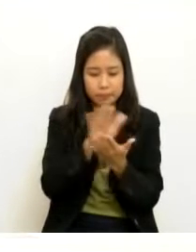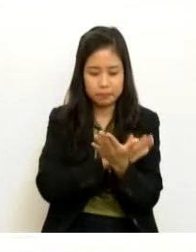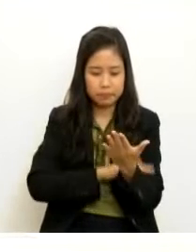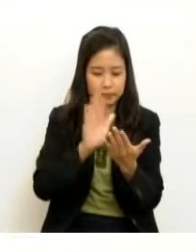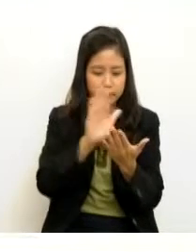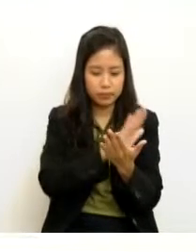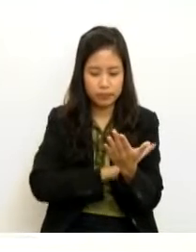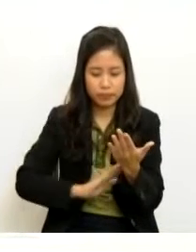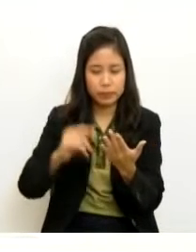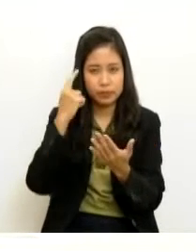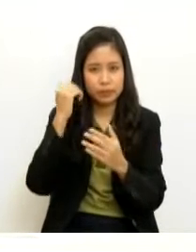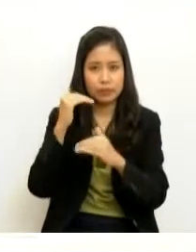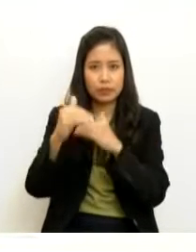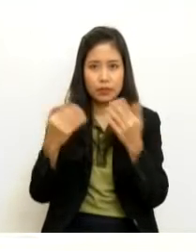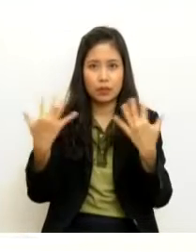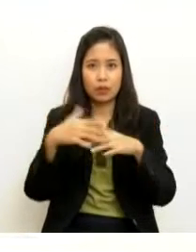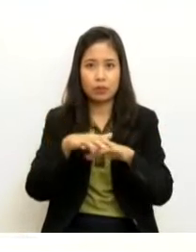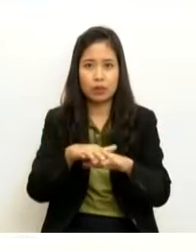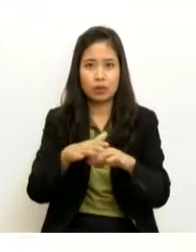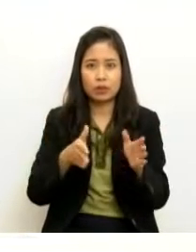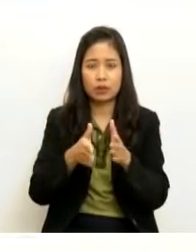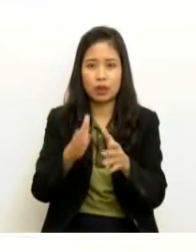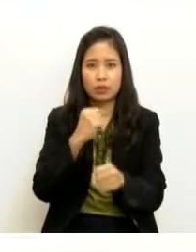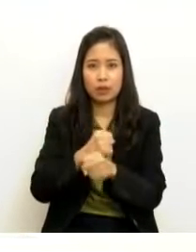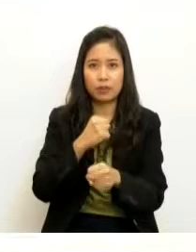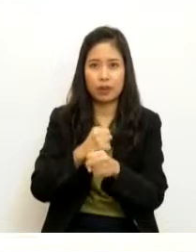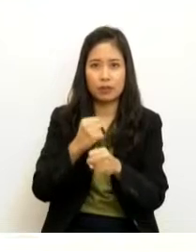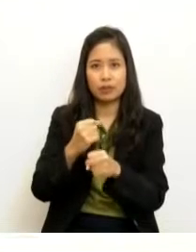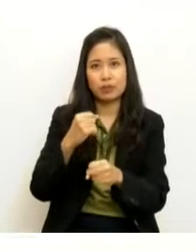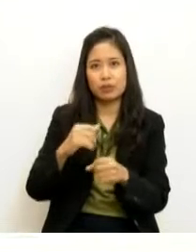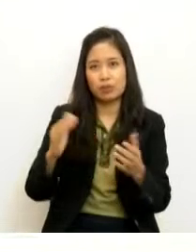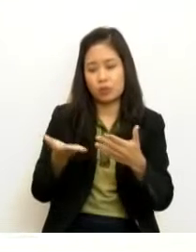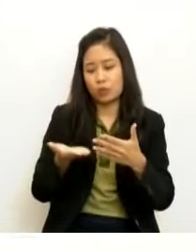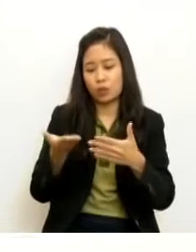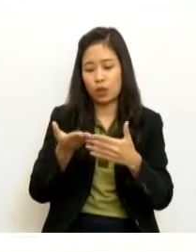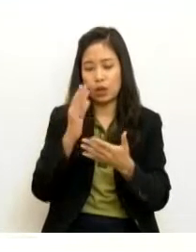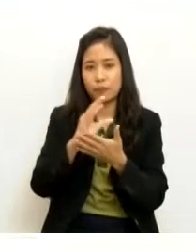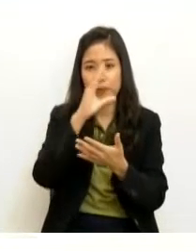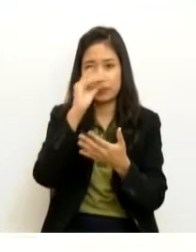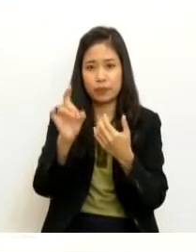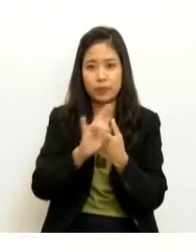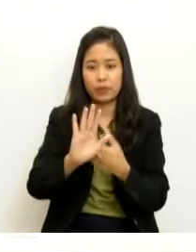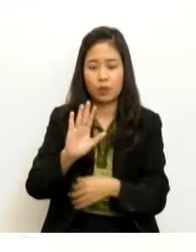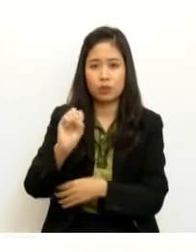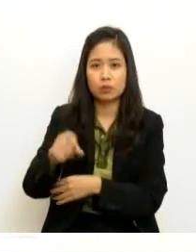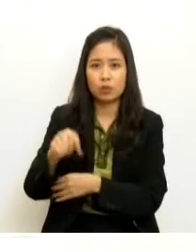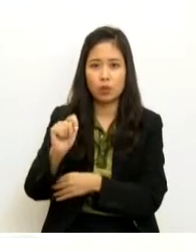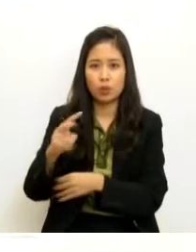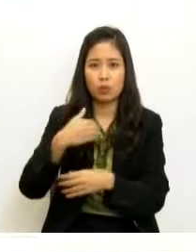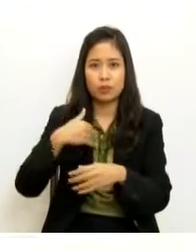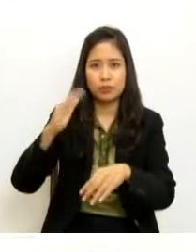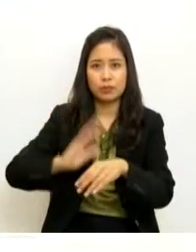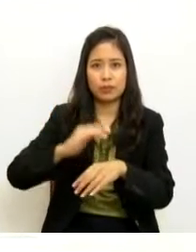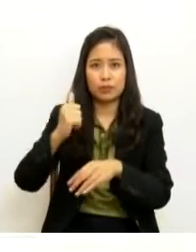การพัฒนาเท่าเทียมกันซึ่งถ้าหากดำเนินการแนวนี้ก็จะทำให้การยกระดับคุณภาพของสปทมีประสิทธิภาพยิ่งขึ้นในโอกา